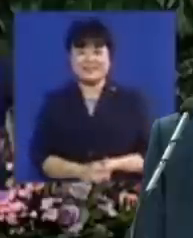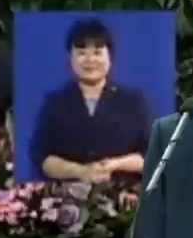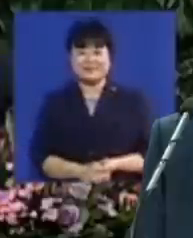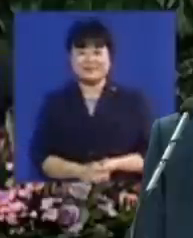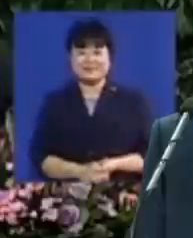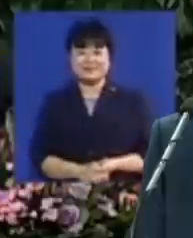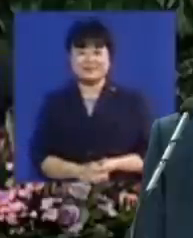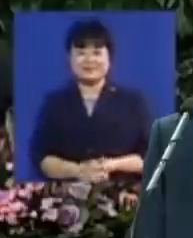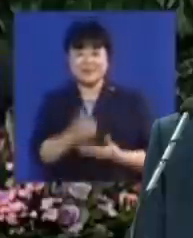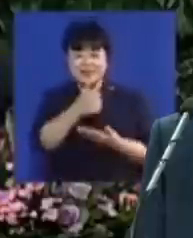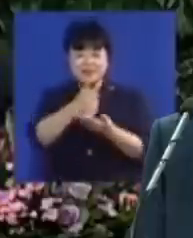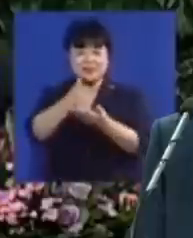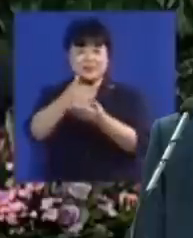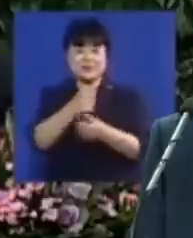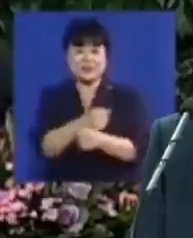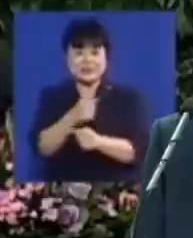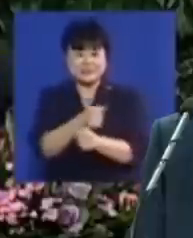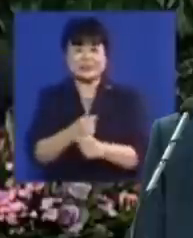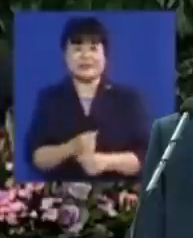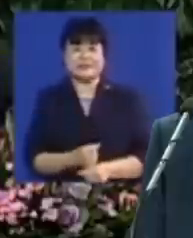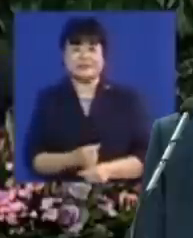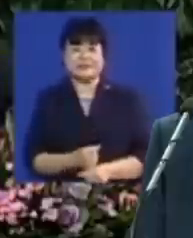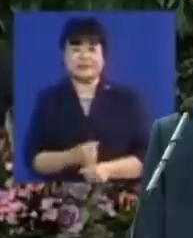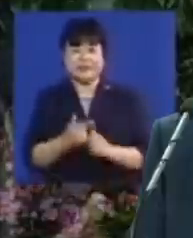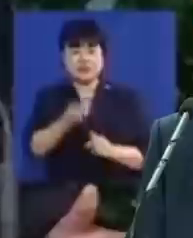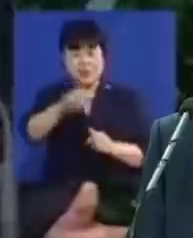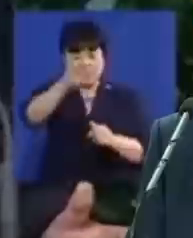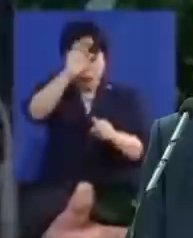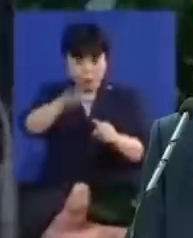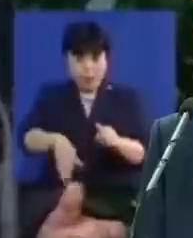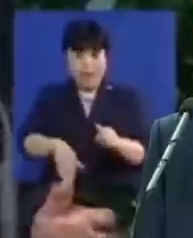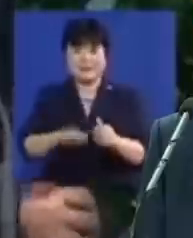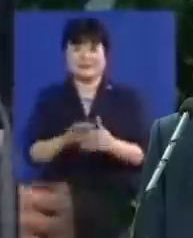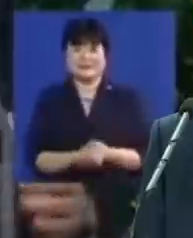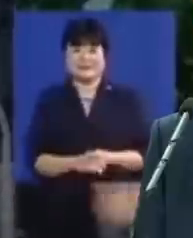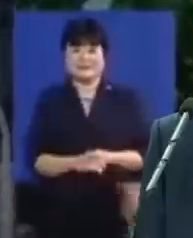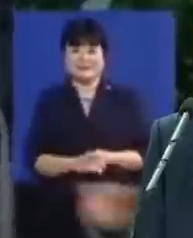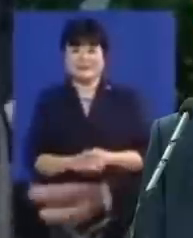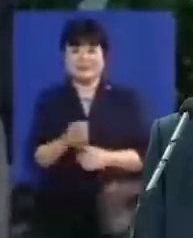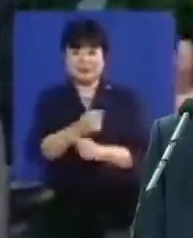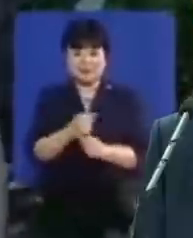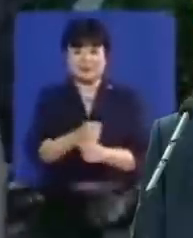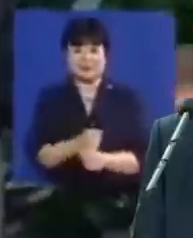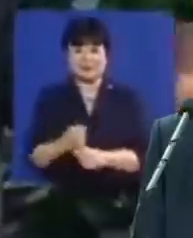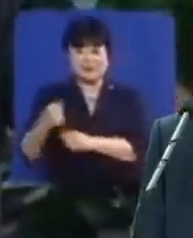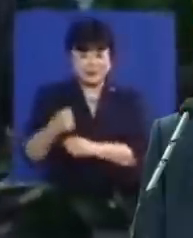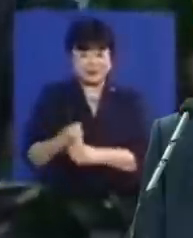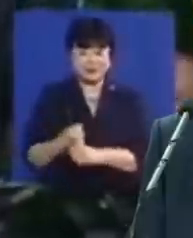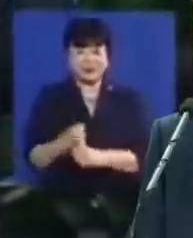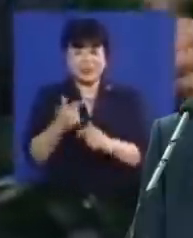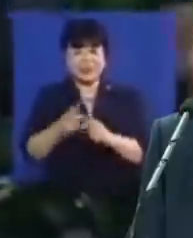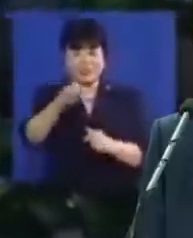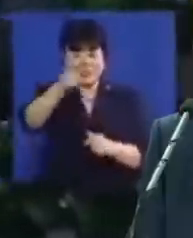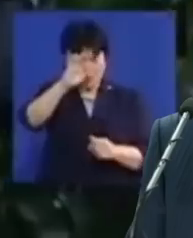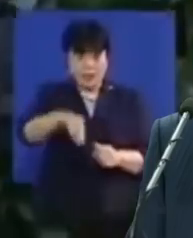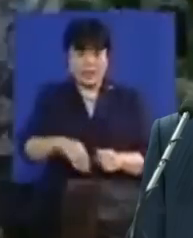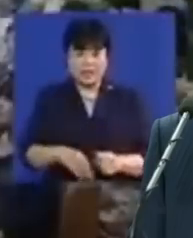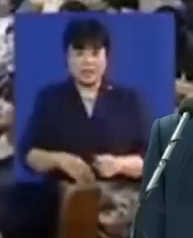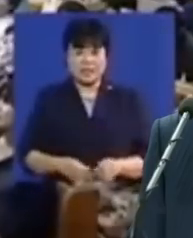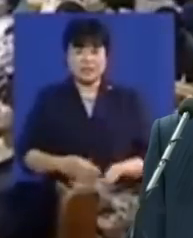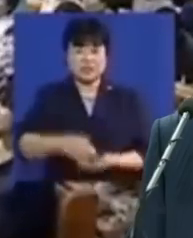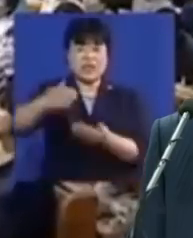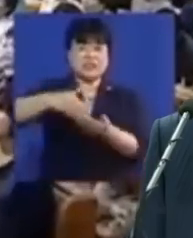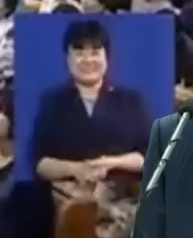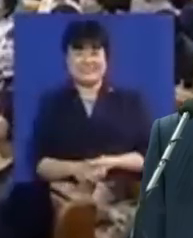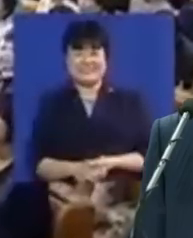것입니다. 수고하고 무거운 짐진 자들은 다 내게로 오라 했지 않습니까? 요사이 우리는 수고하고 무거운 짐진 자는 자 저리 가라 저리 가라 내게